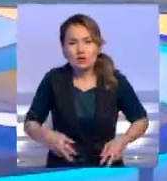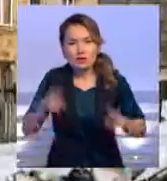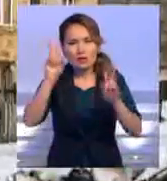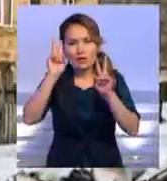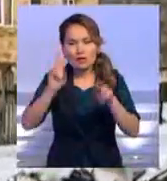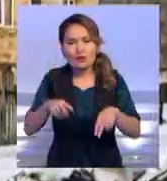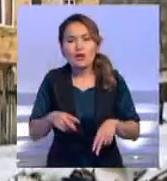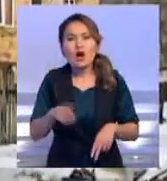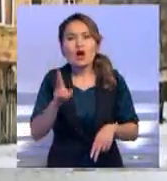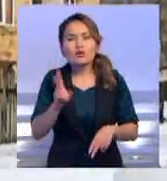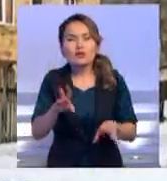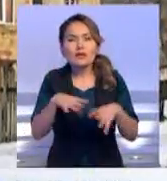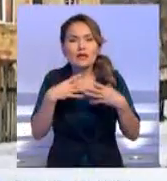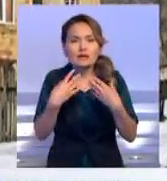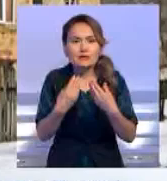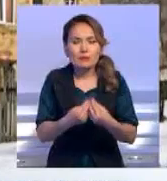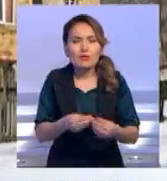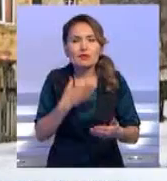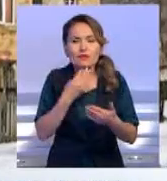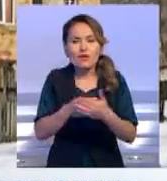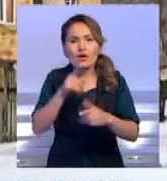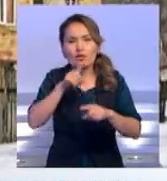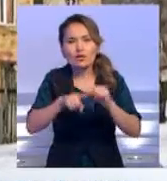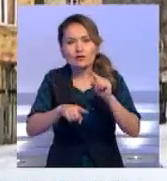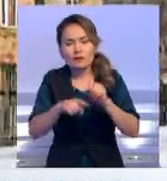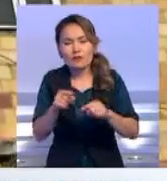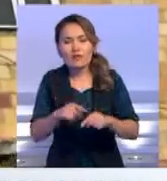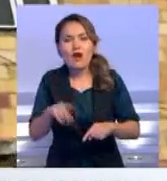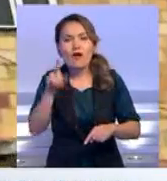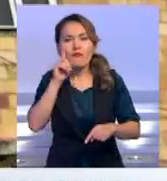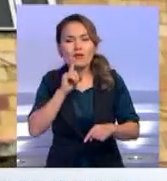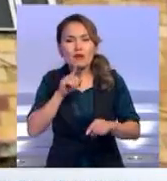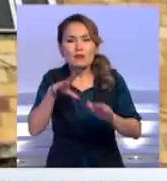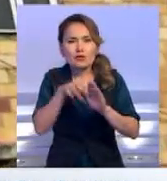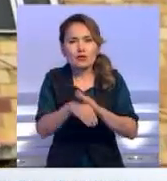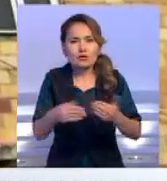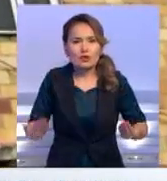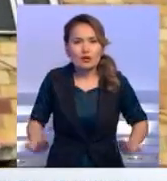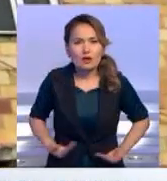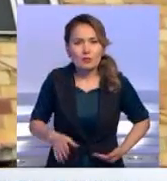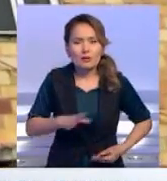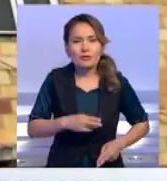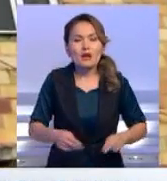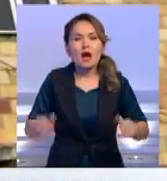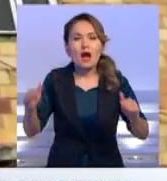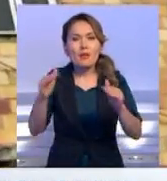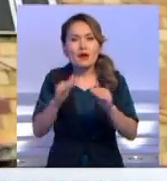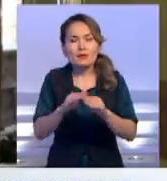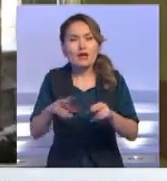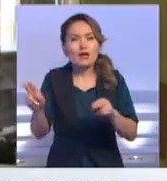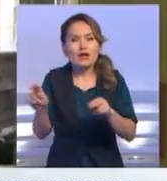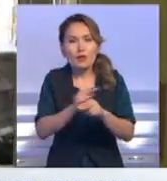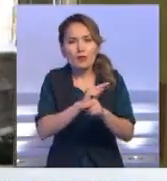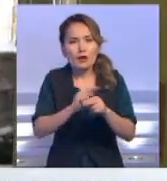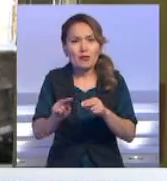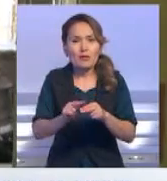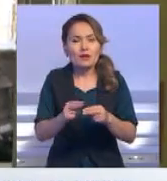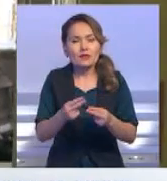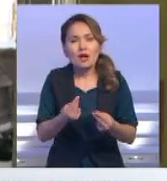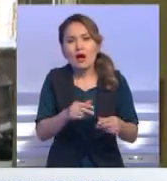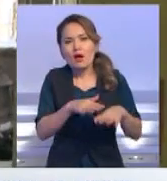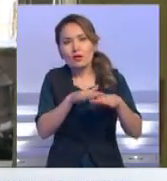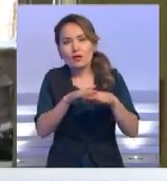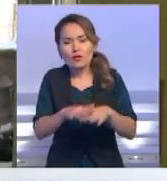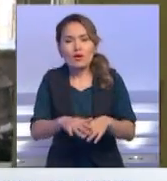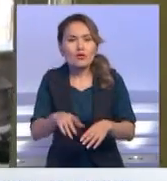туыстарын жағалап кетсе, енді біріне жергілікті билік жатақханада уақытша жан сақтай тұруды ұсынып отыр. Ал баспананы қалпына келтіруге бола ма,